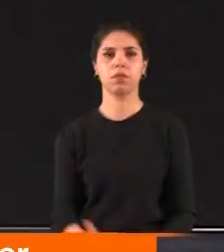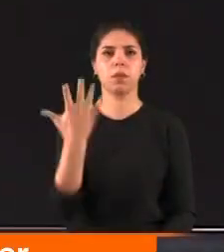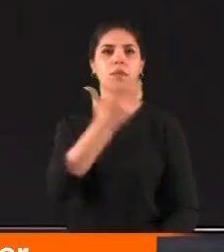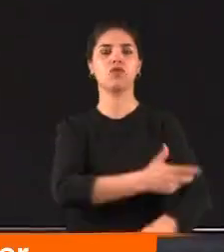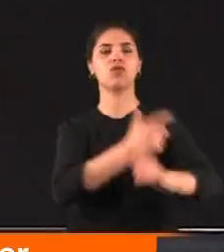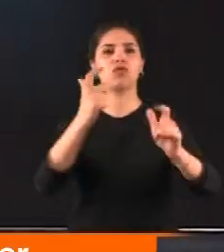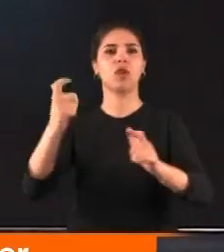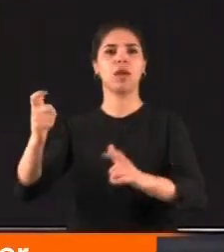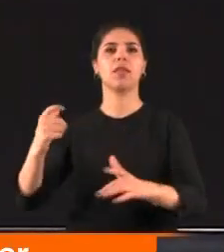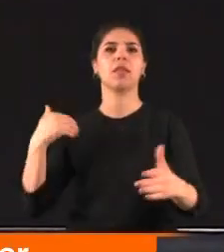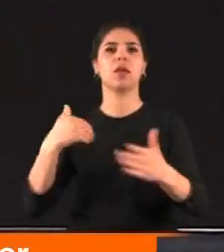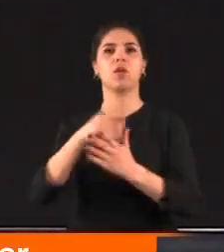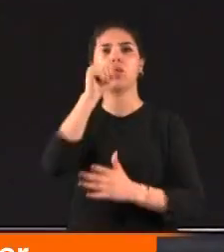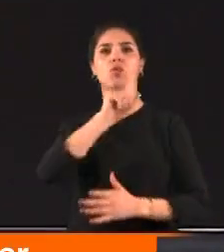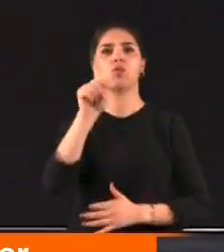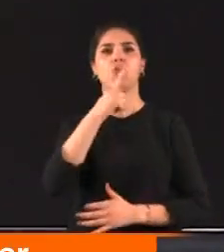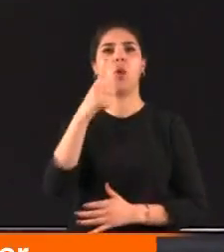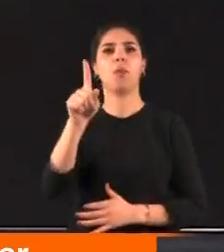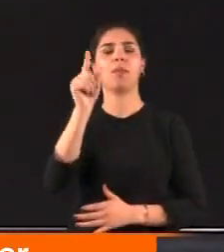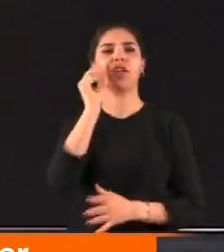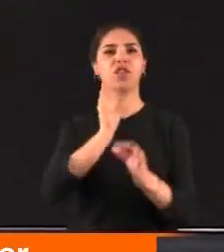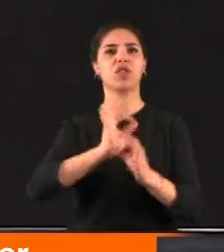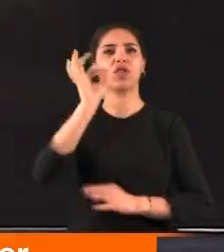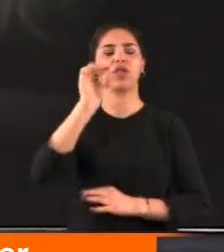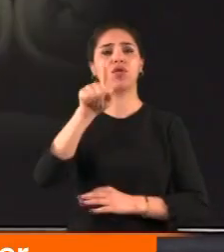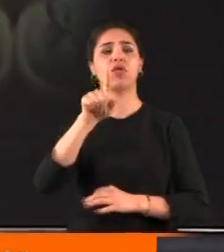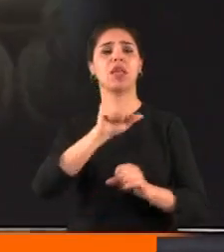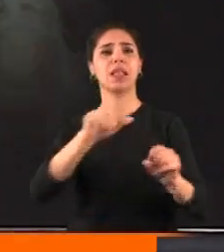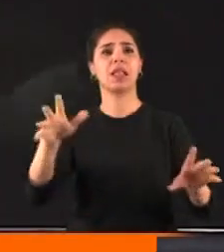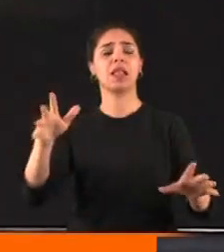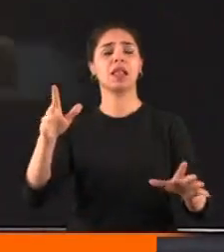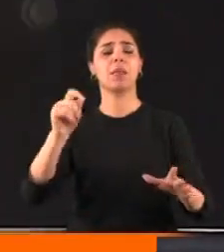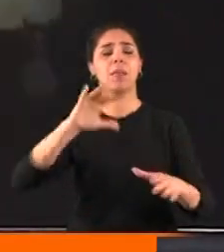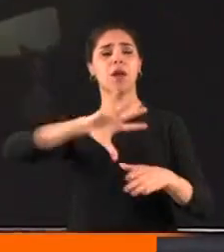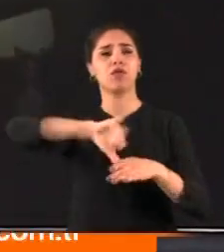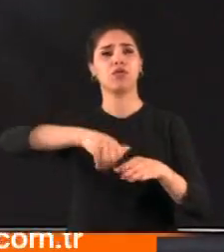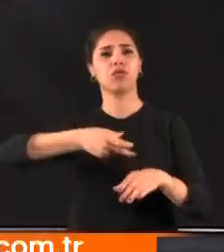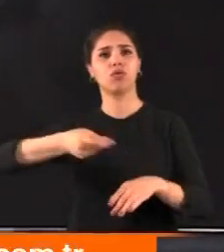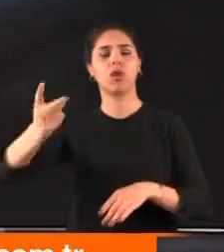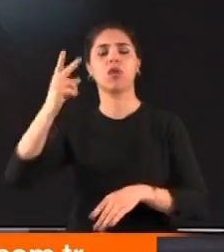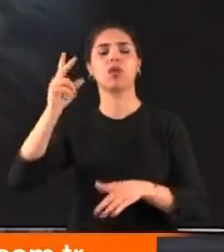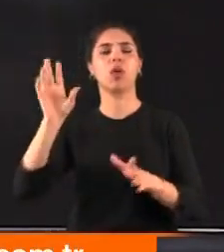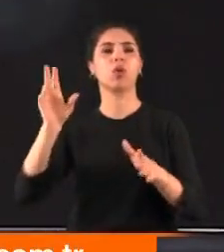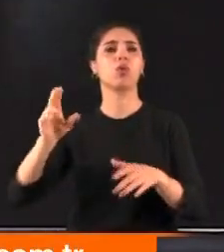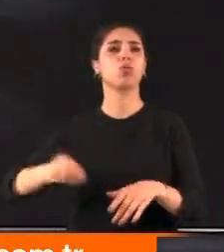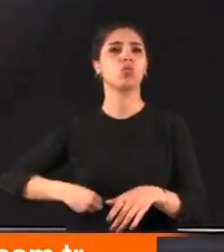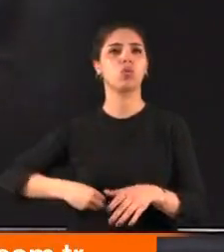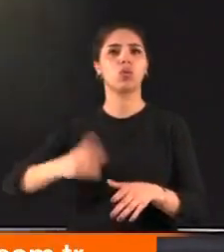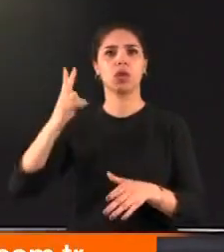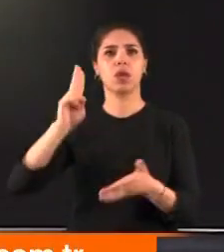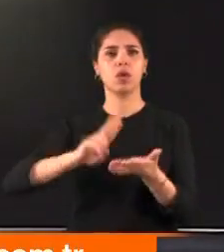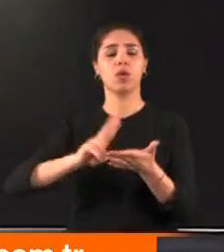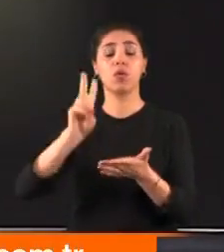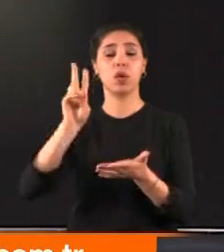Beşşehir'de yaklaşık 110 bin kişiden Ponzi sistemiyle topladıkları paraları kaçırmakla suçlanan çetenin iki üyesi bugün İstanbul'da